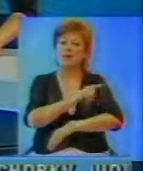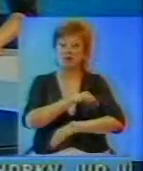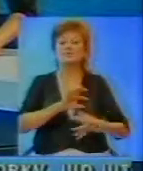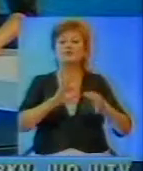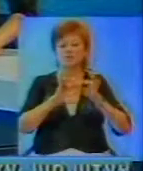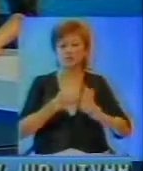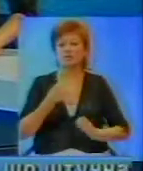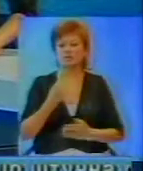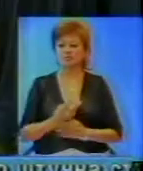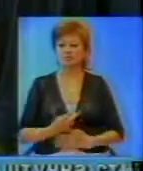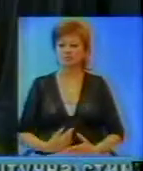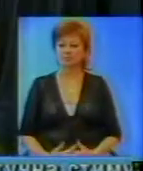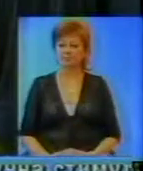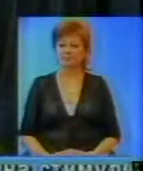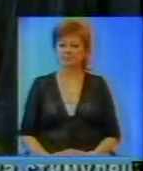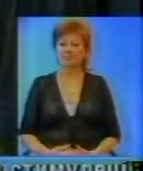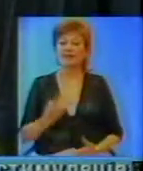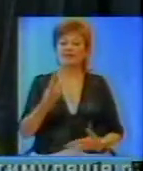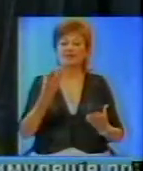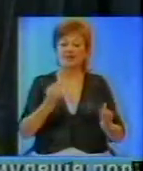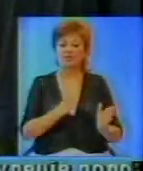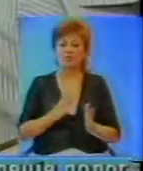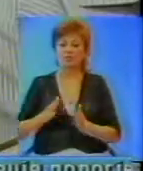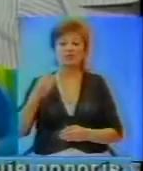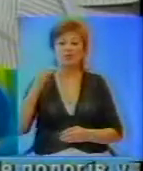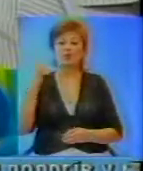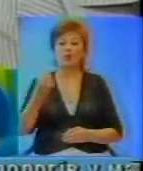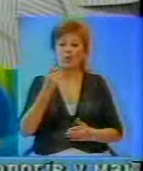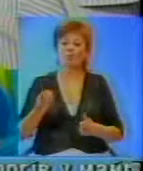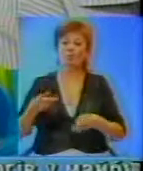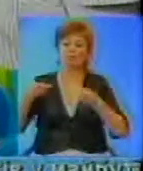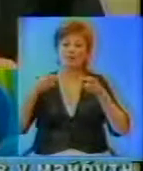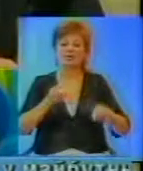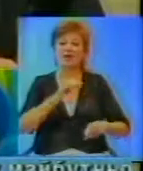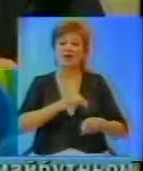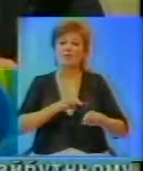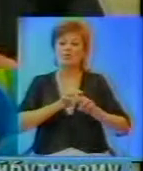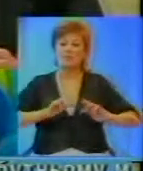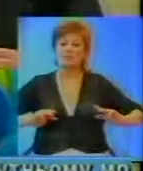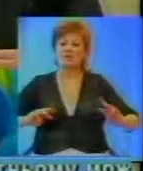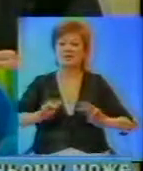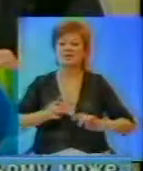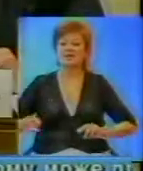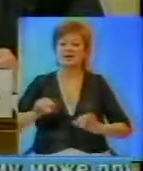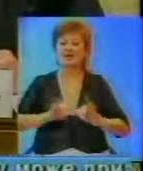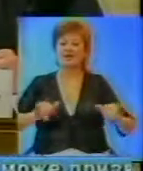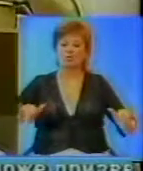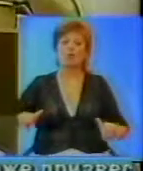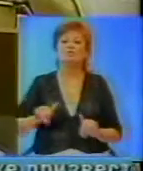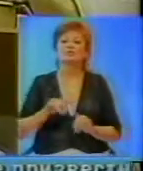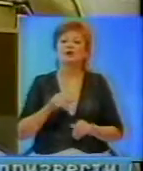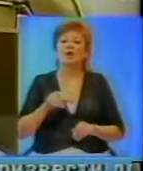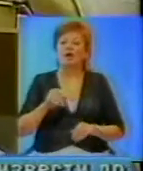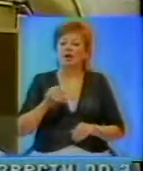у наступному сюжеті. Два дні поспіль у Запорізькій області перебуває з робочим візитом міністр регіонального розвитку України Геннадій Темник.